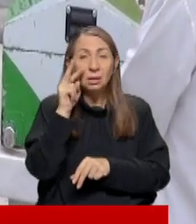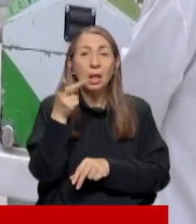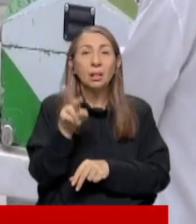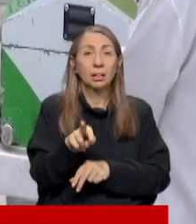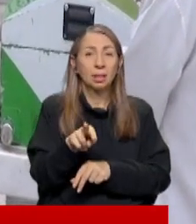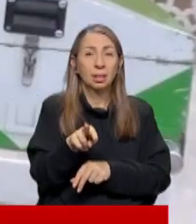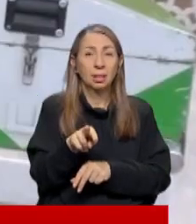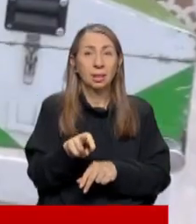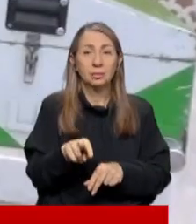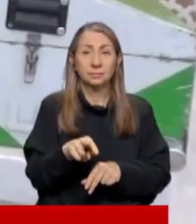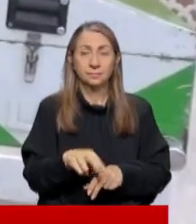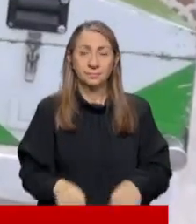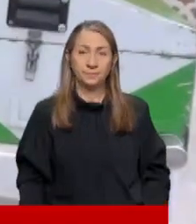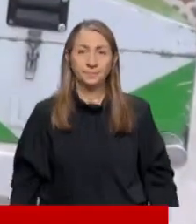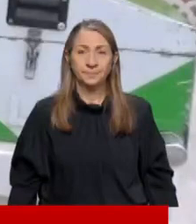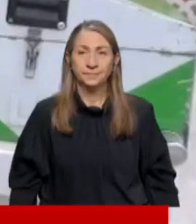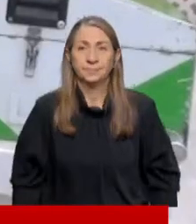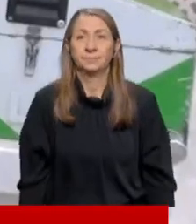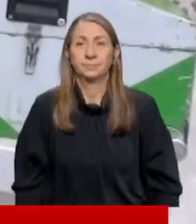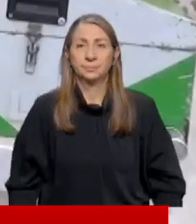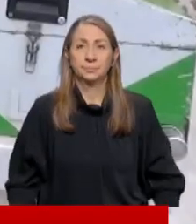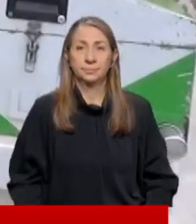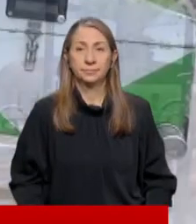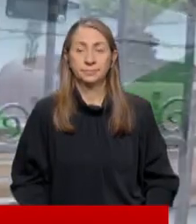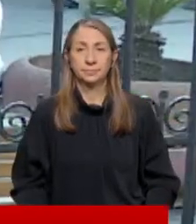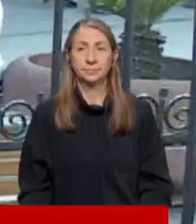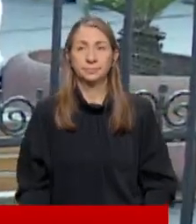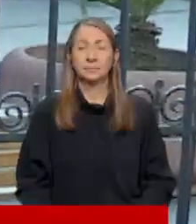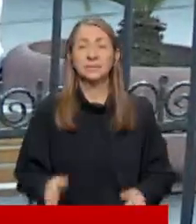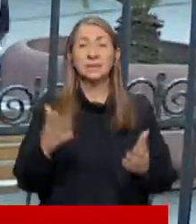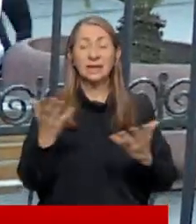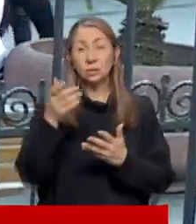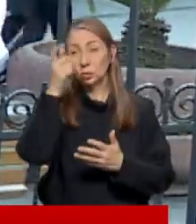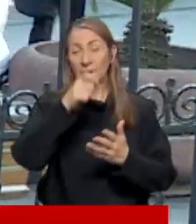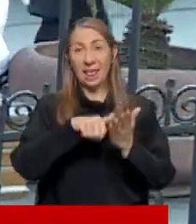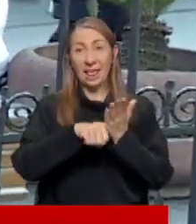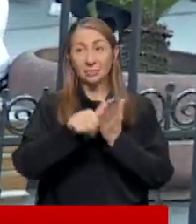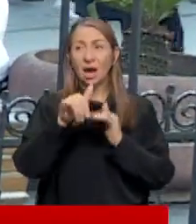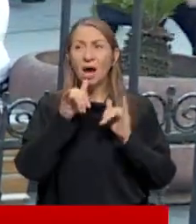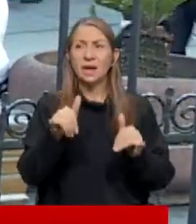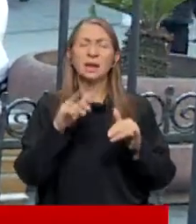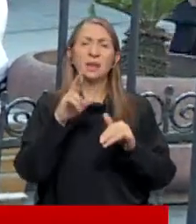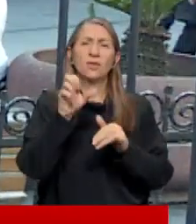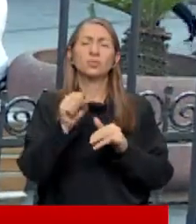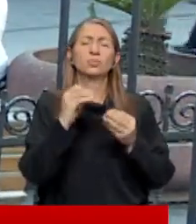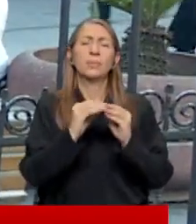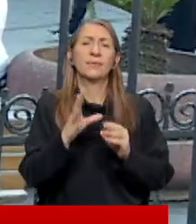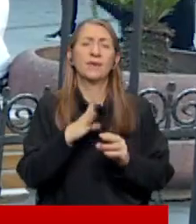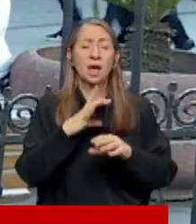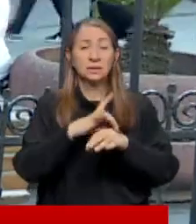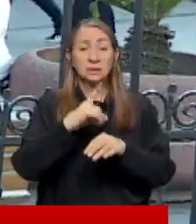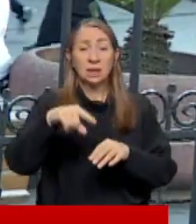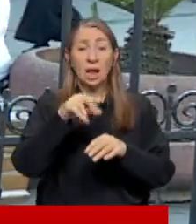hayatını kaybetti Allah neredeyse Türkiye'nin tamamında aynı randevu sorunu yaşanıyor